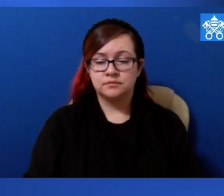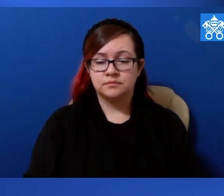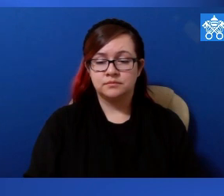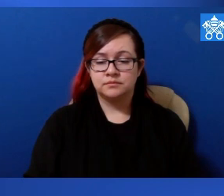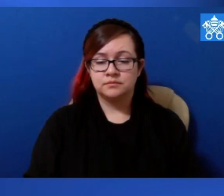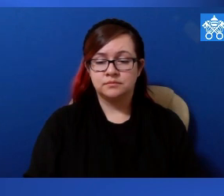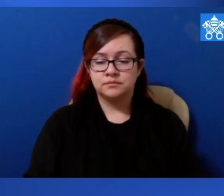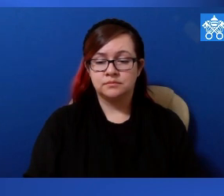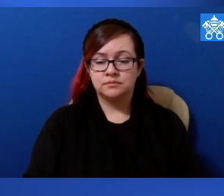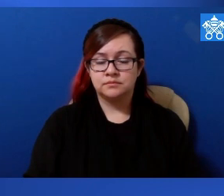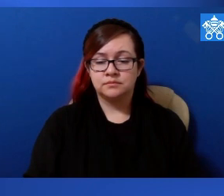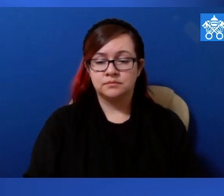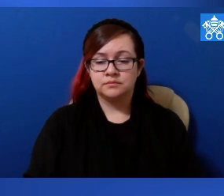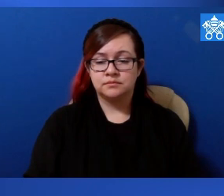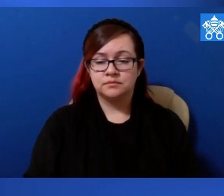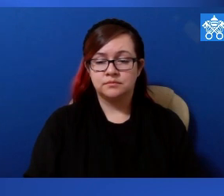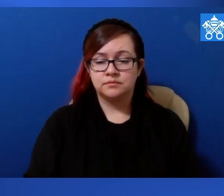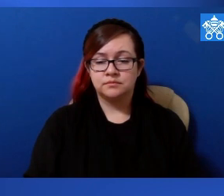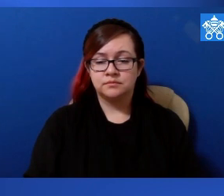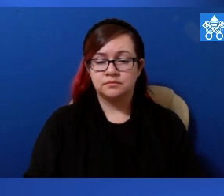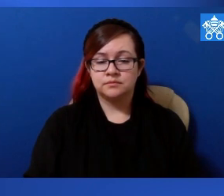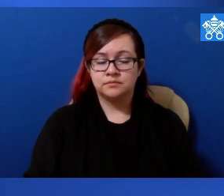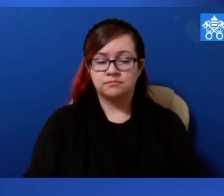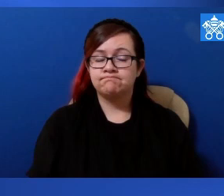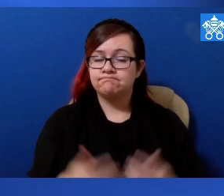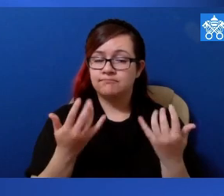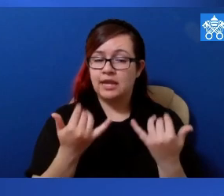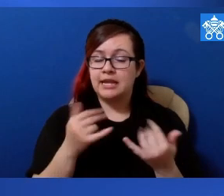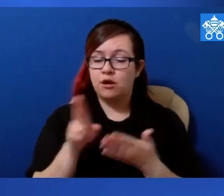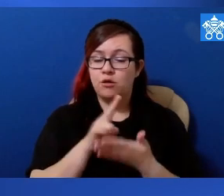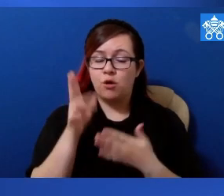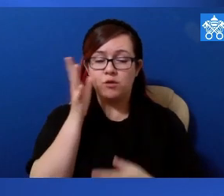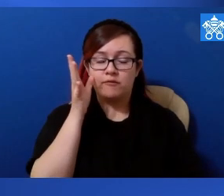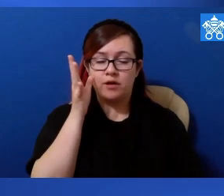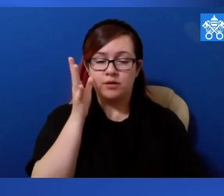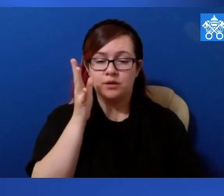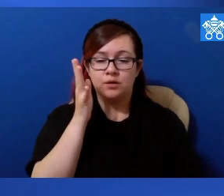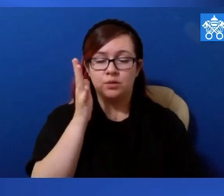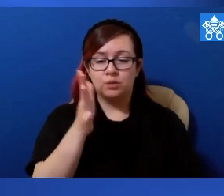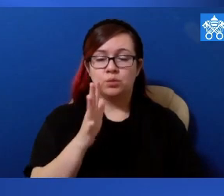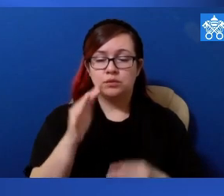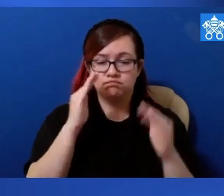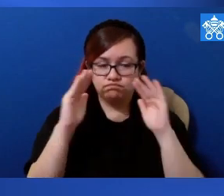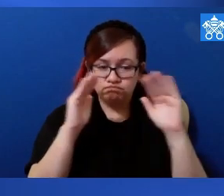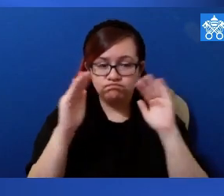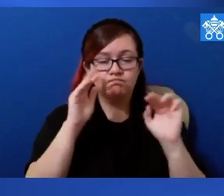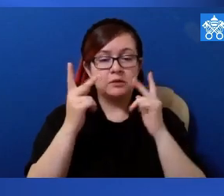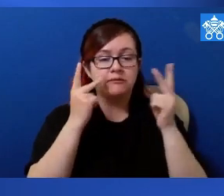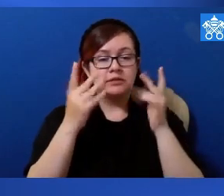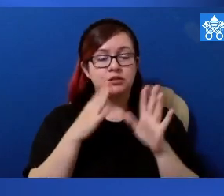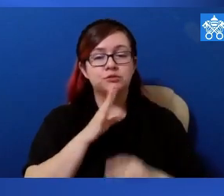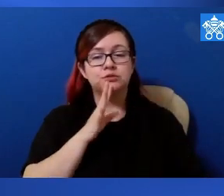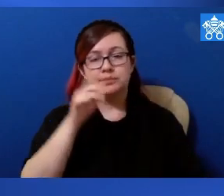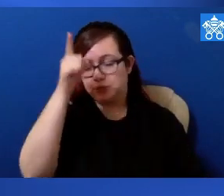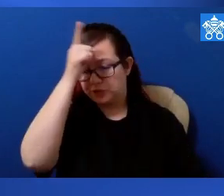Der Heilige Vater richtet nun einen kurzen Gruß auf Italienisch an die deutschsprachigen Gläubigen. And now the Holy Father will greet the German